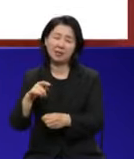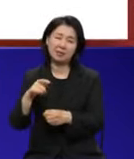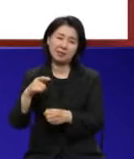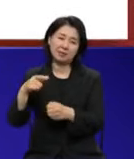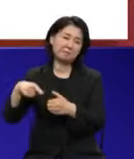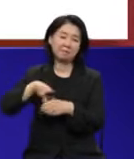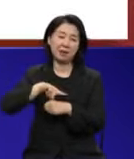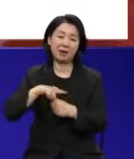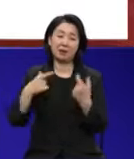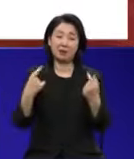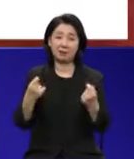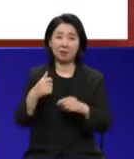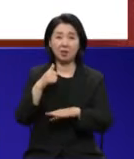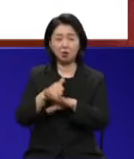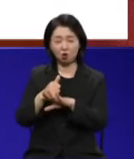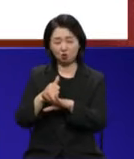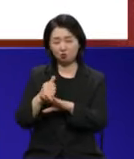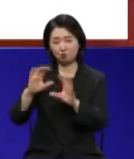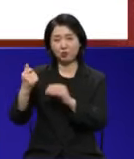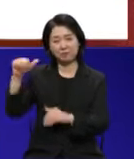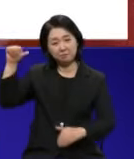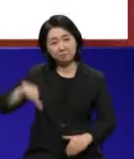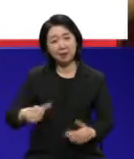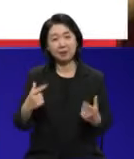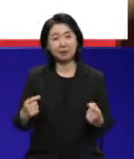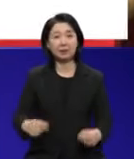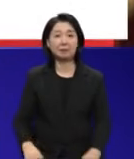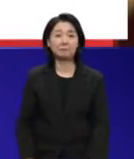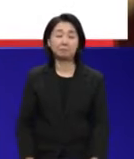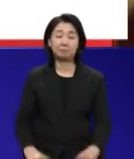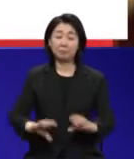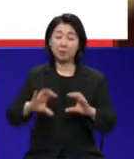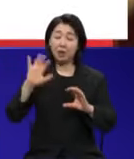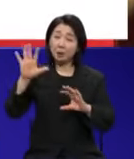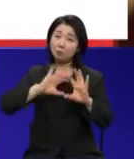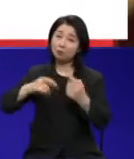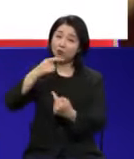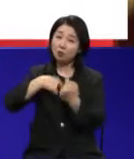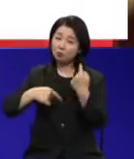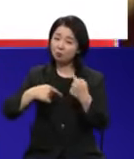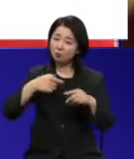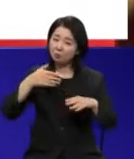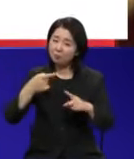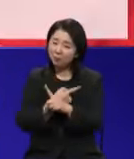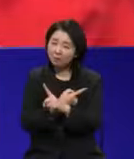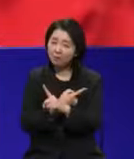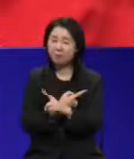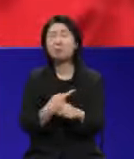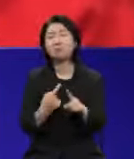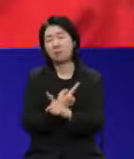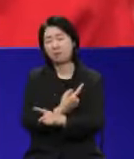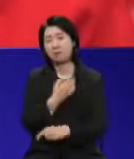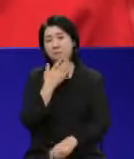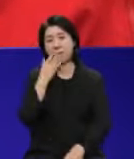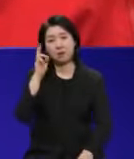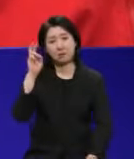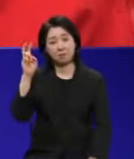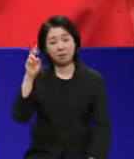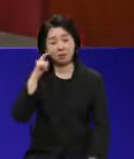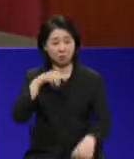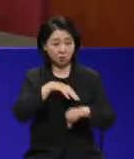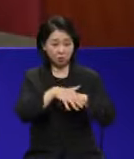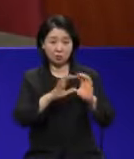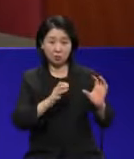이런 참패로 나타난 거라고 생각합니다 그 그 국정 기조는 좀 바뀔 거라고 보십니까 그래서 바뀌어야 되겠죠 어 어쨌든간에 민주주의